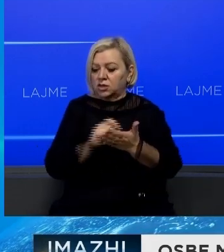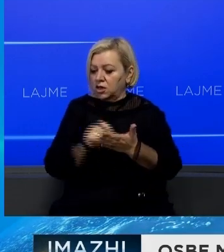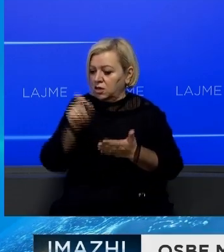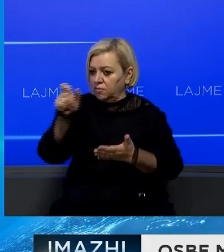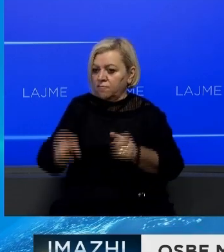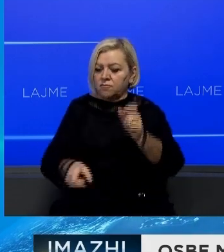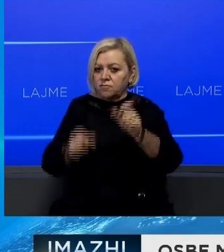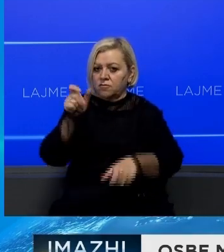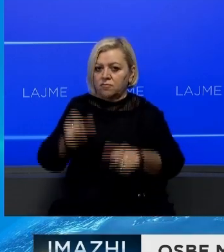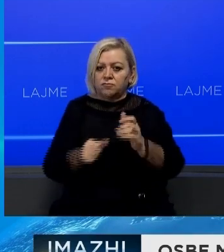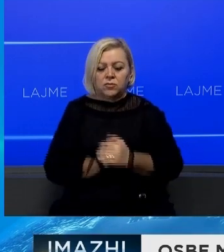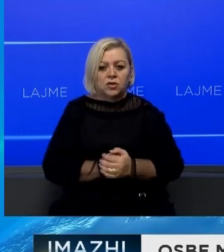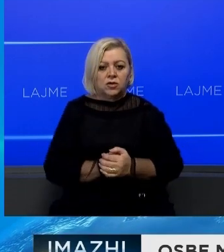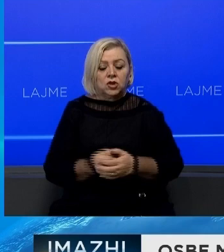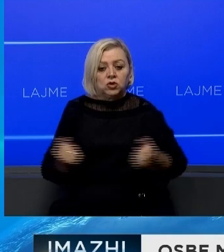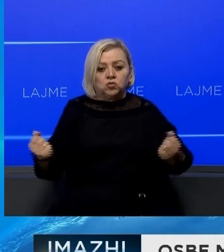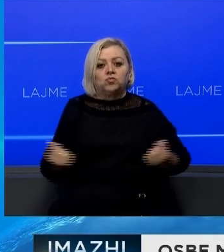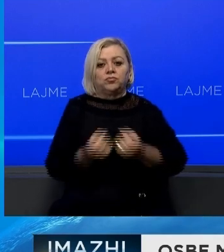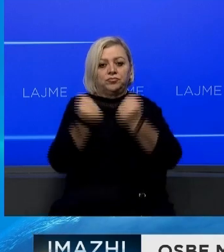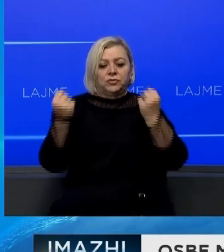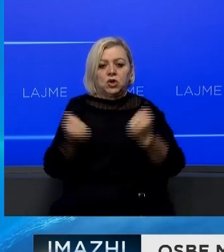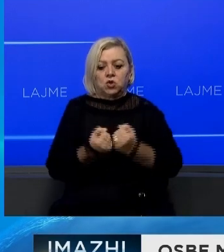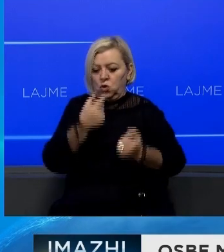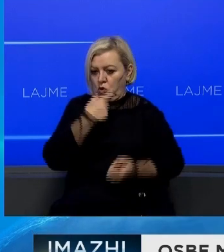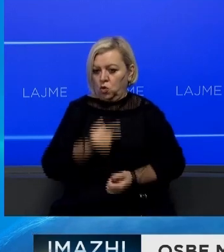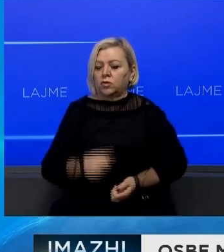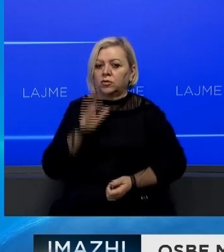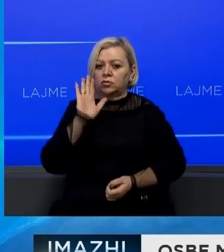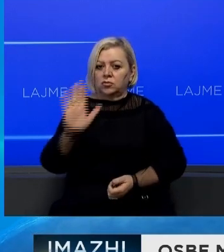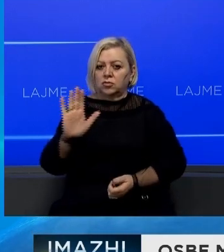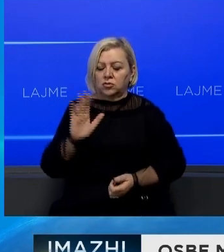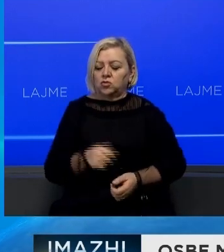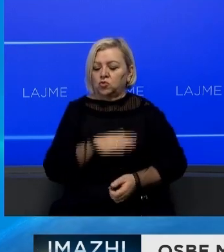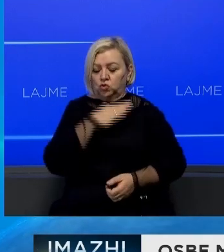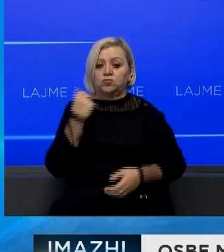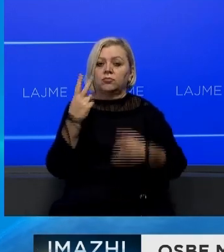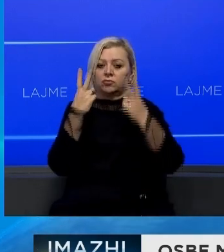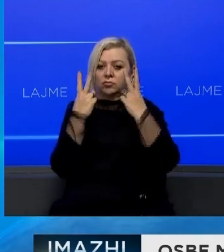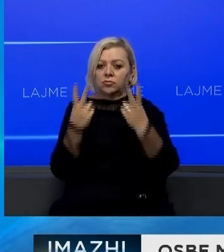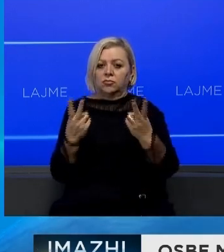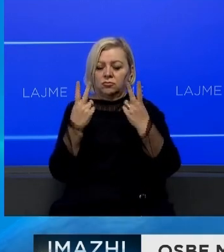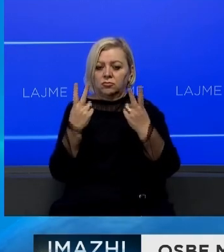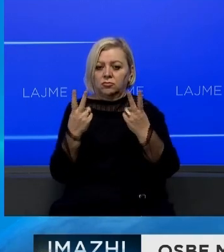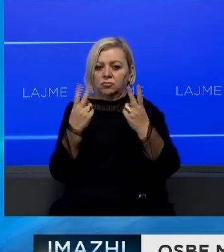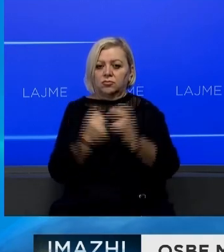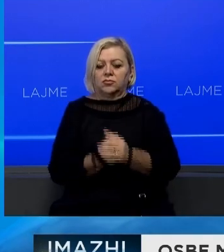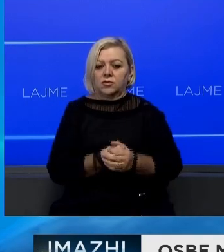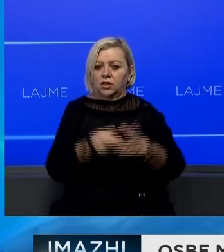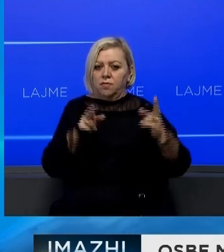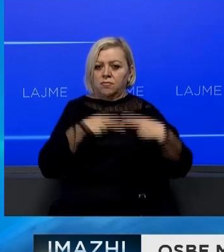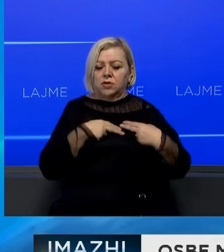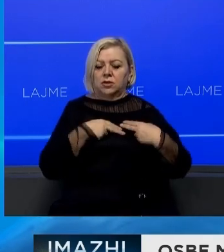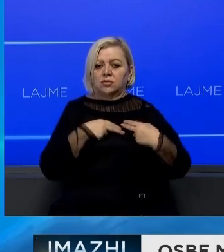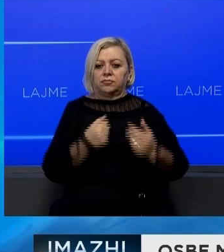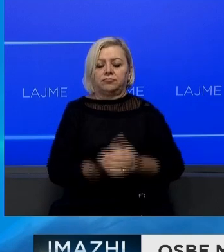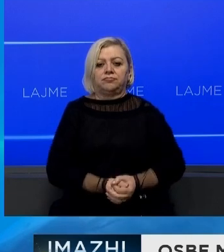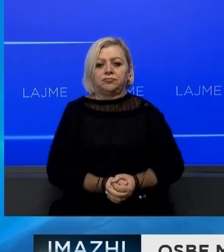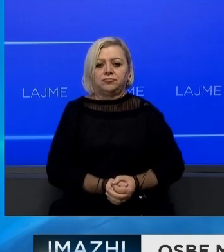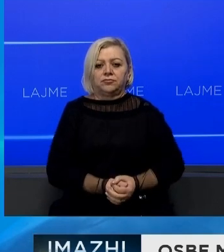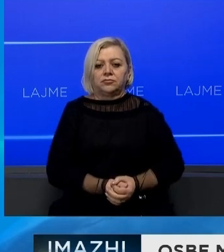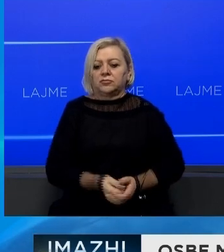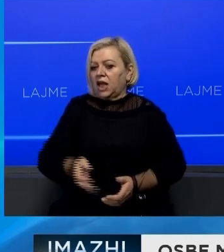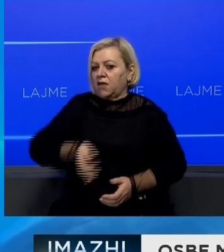të ushtrojnë rolin e tyre te të rëndësishëm e te të përgjegjës në kuptimin